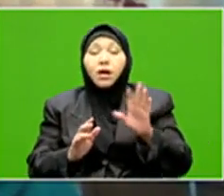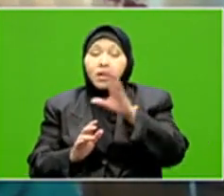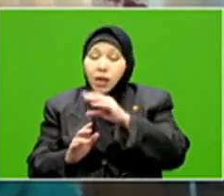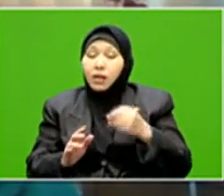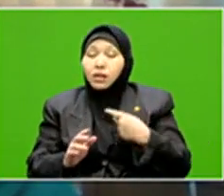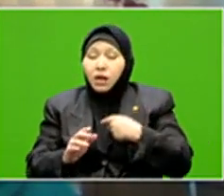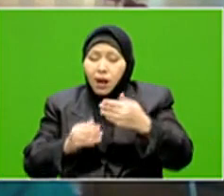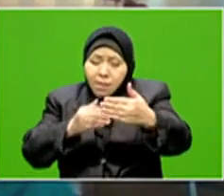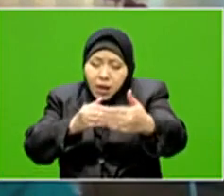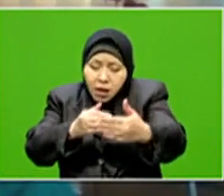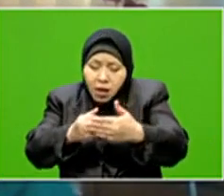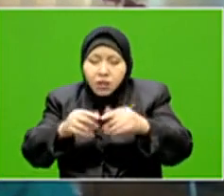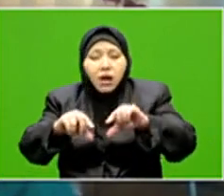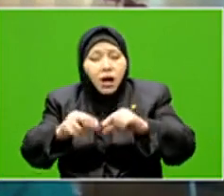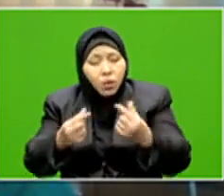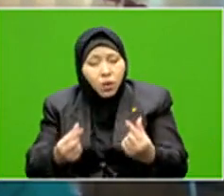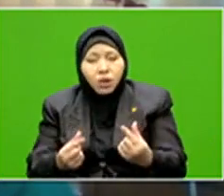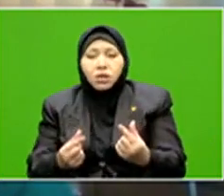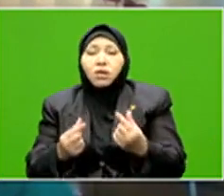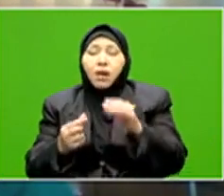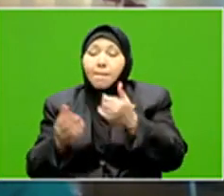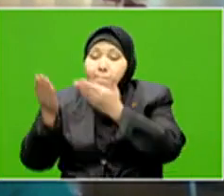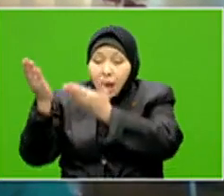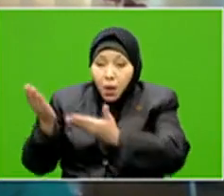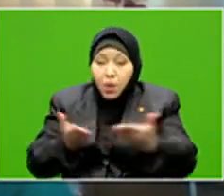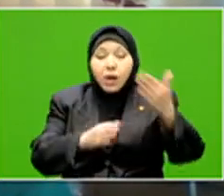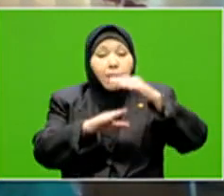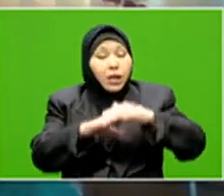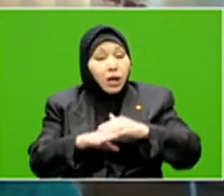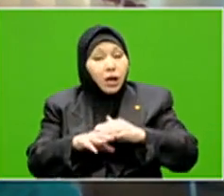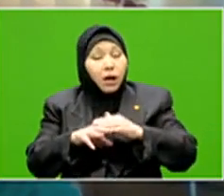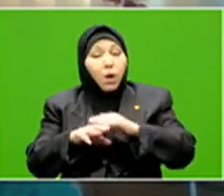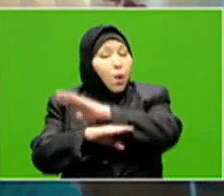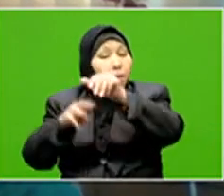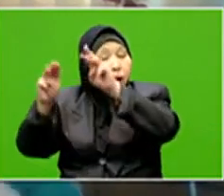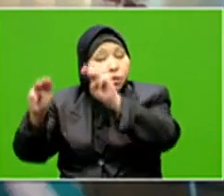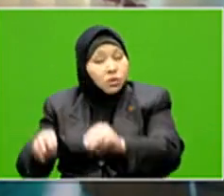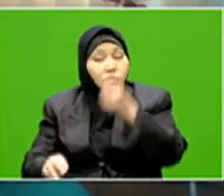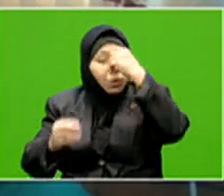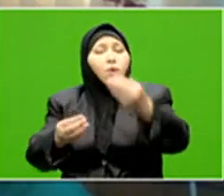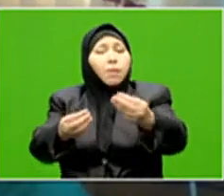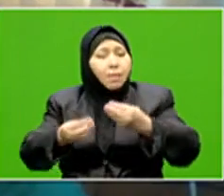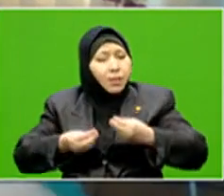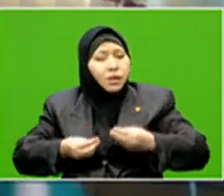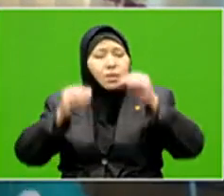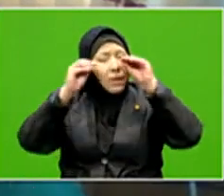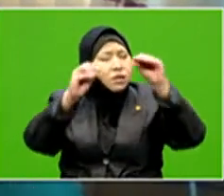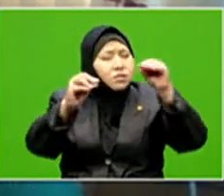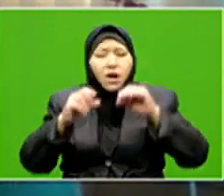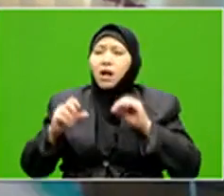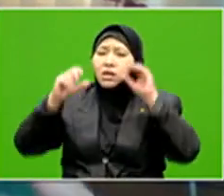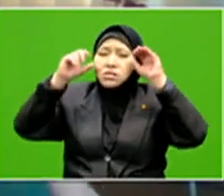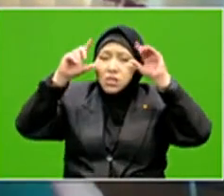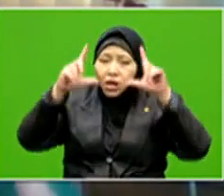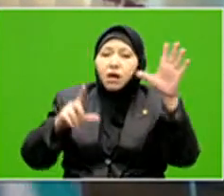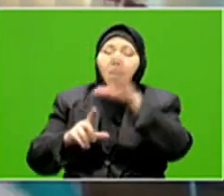daripada pendekatan Al-Quran yang Allah bawakan kepada umat manusia bagi memberikan pengajaran, kesedaran,